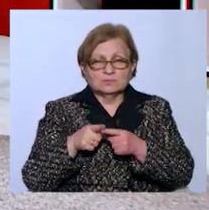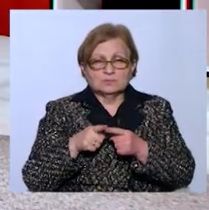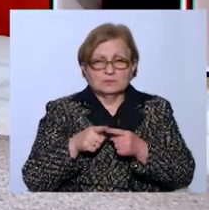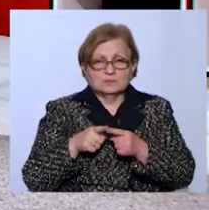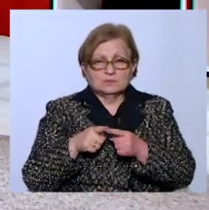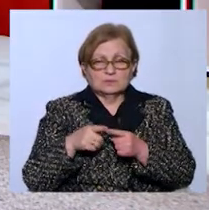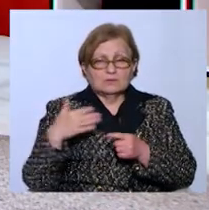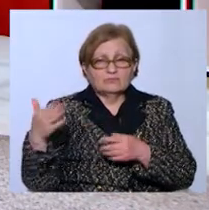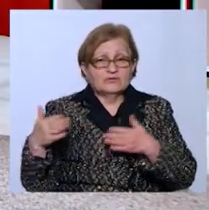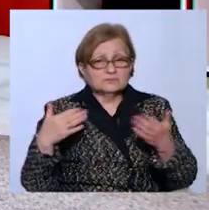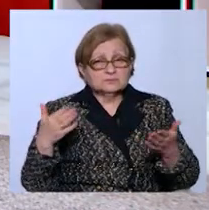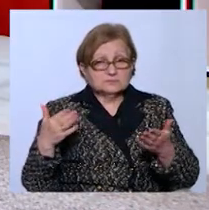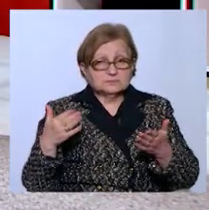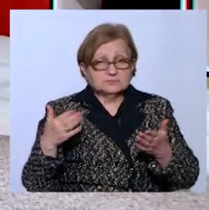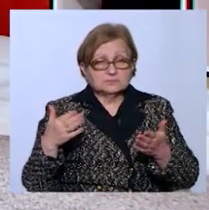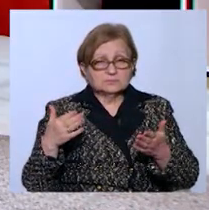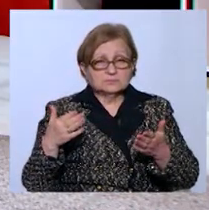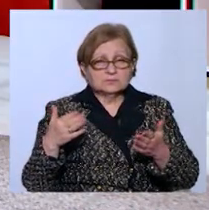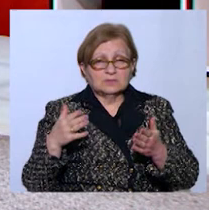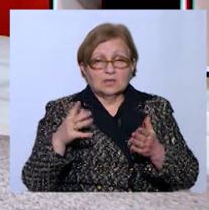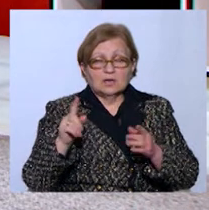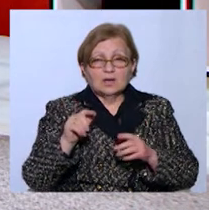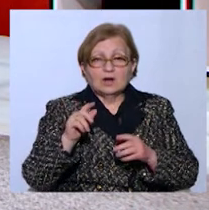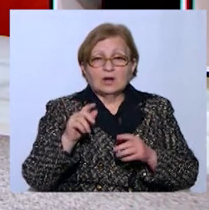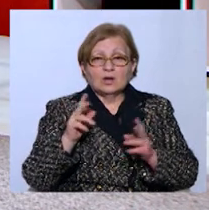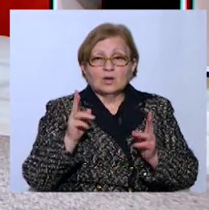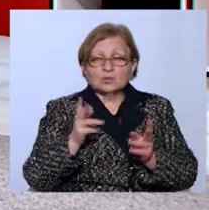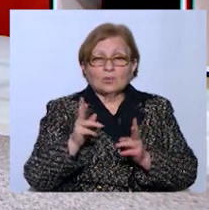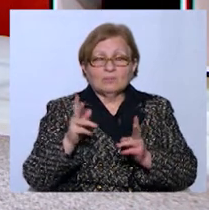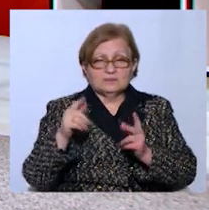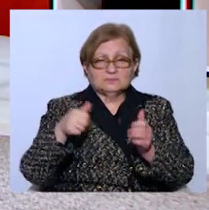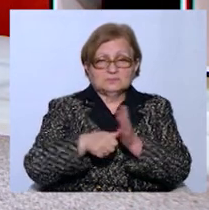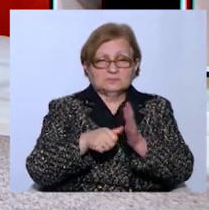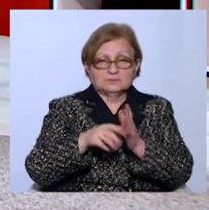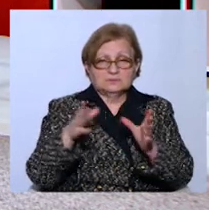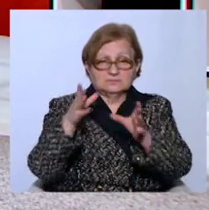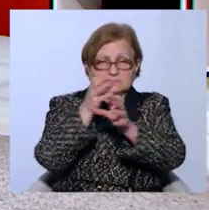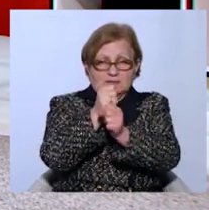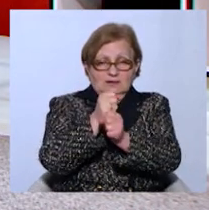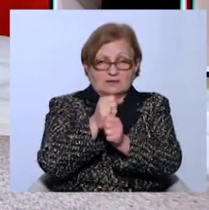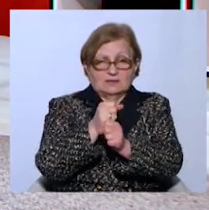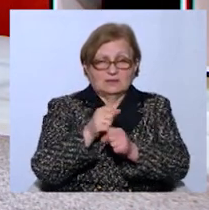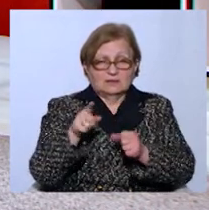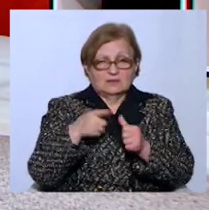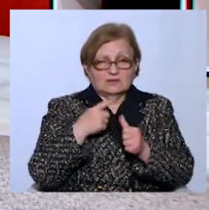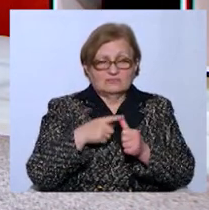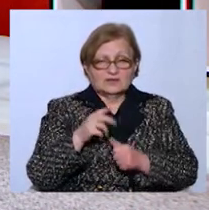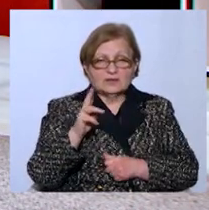გვერდითი წაისენი წახნა, რომელიც მას კრავს, ხომ? რა ქვია მაგასაც? ქვია